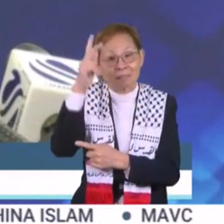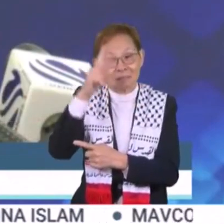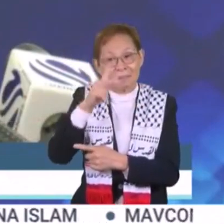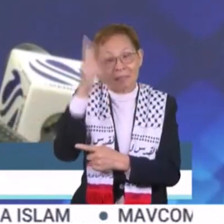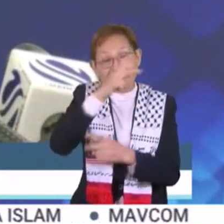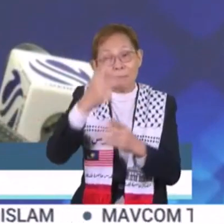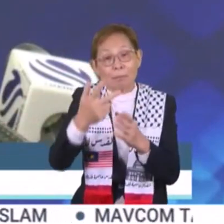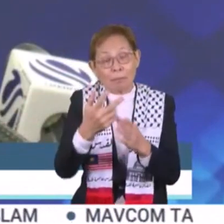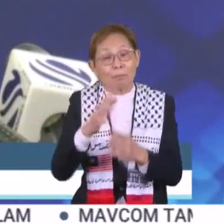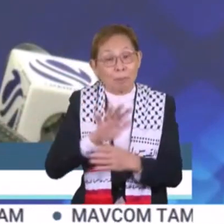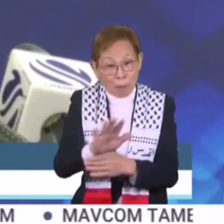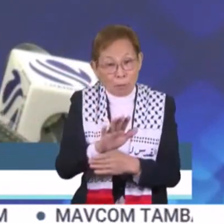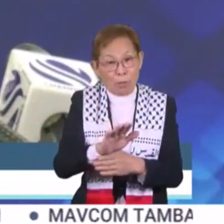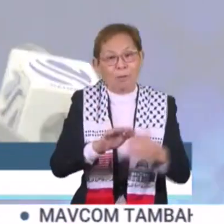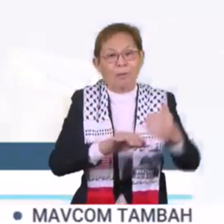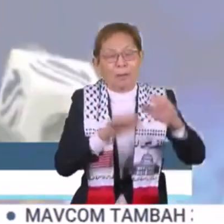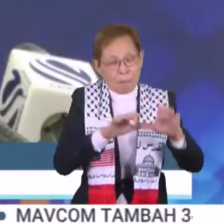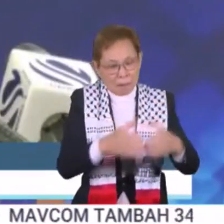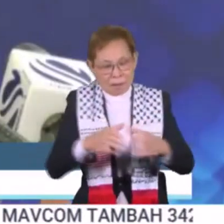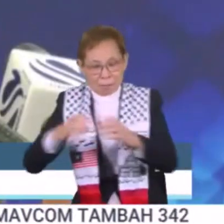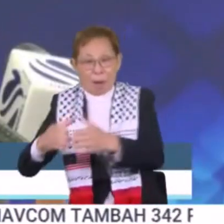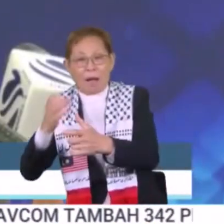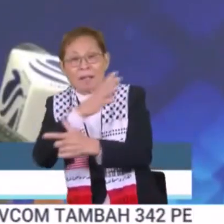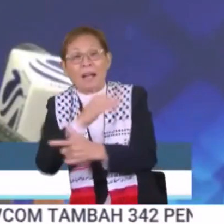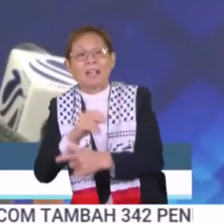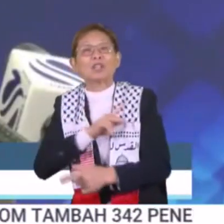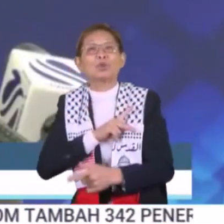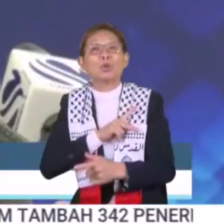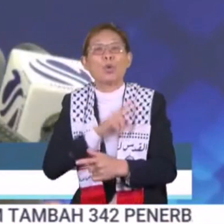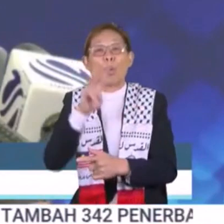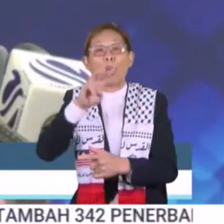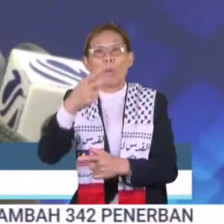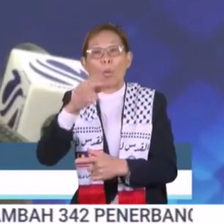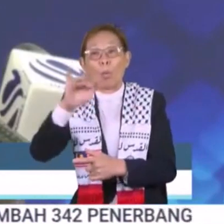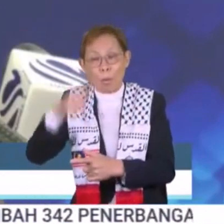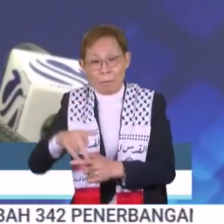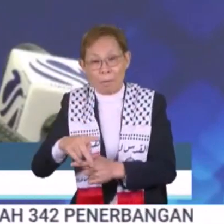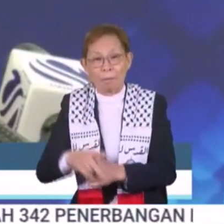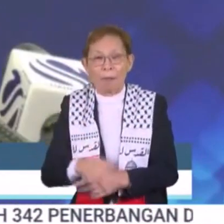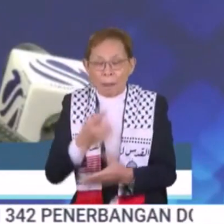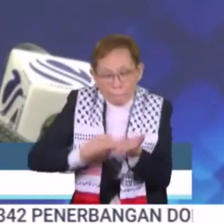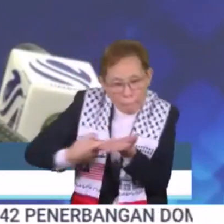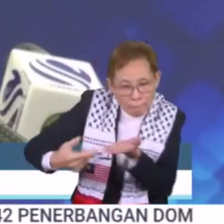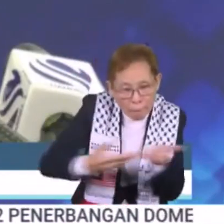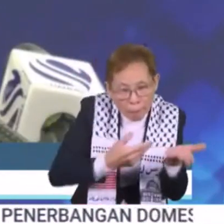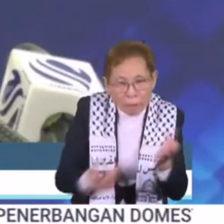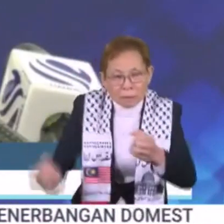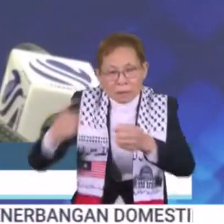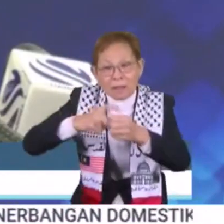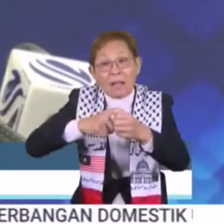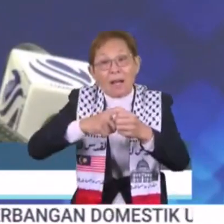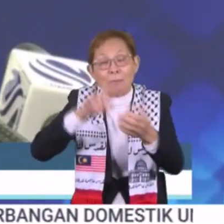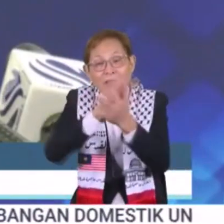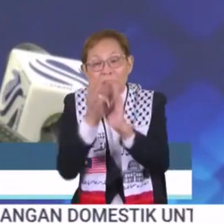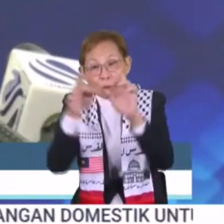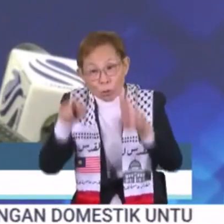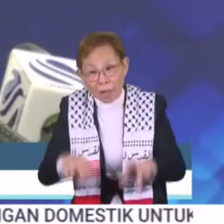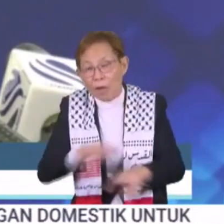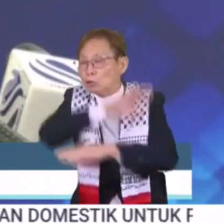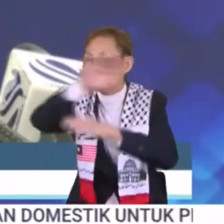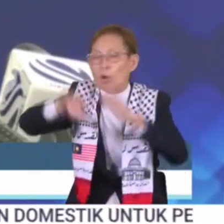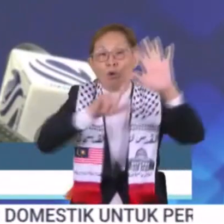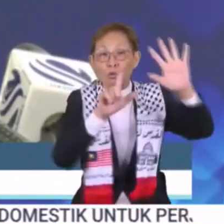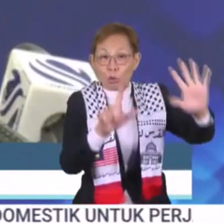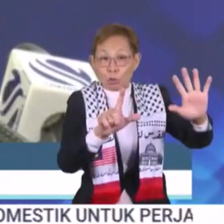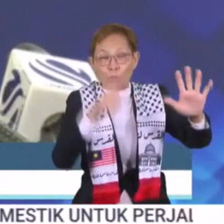juga ketua-ketua WIP kerajaan perpaduan. Maka terhadap cadangan yang KDN bentangkan itu, semuanya